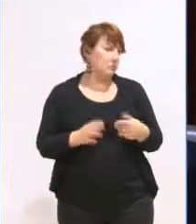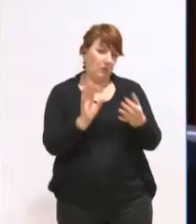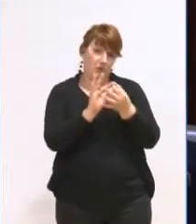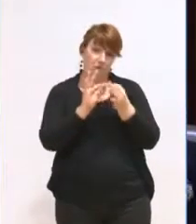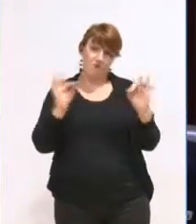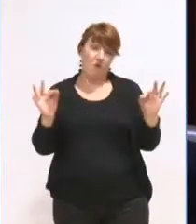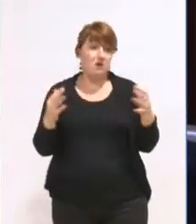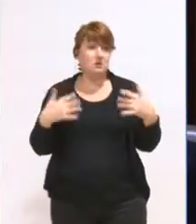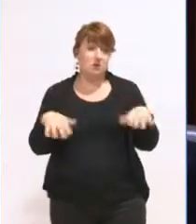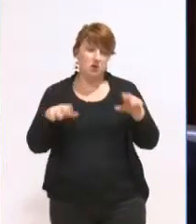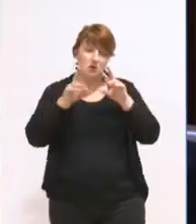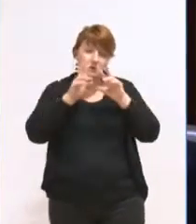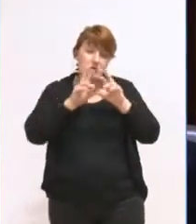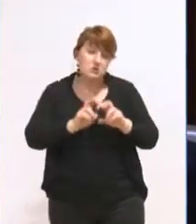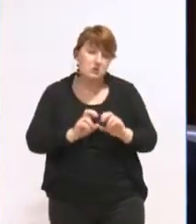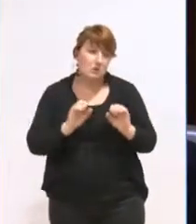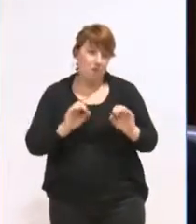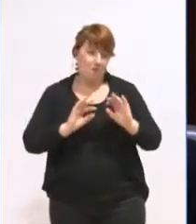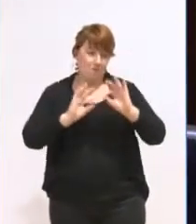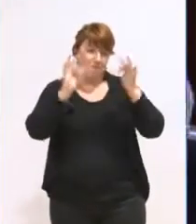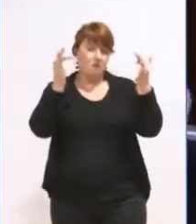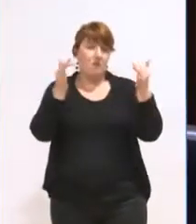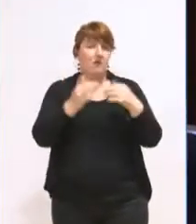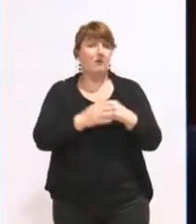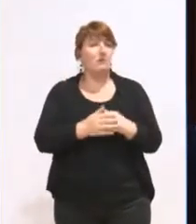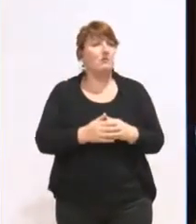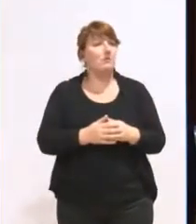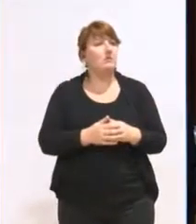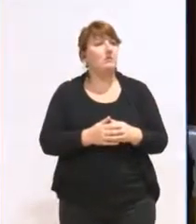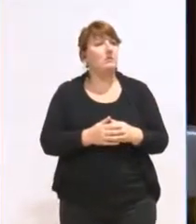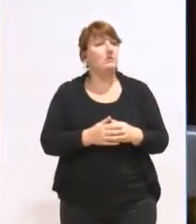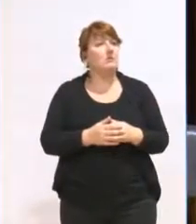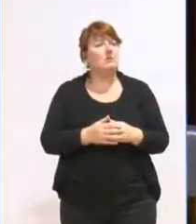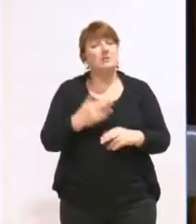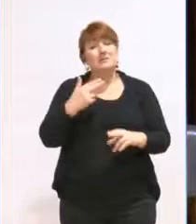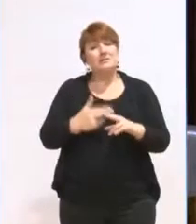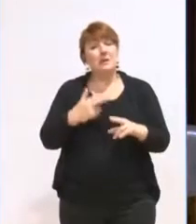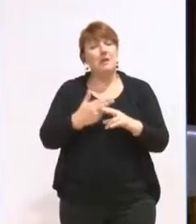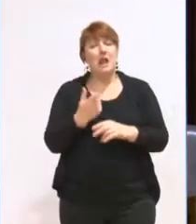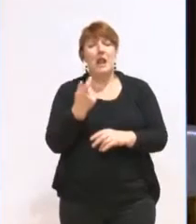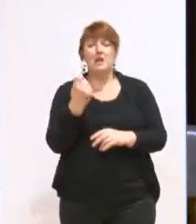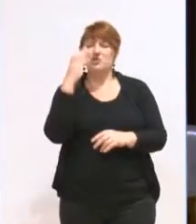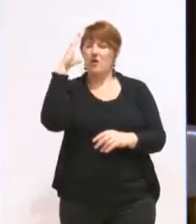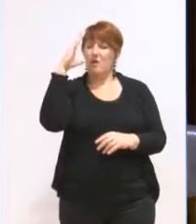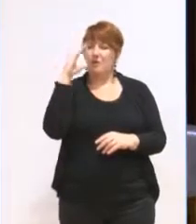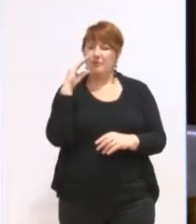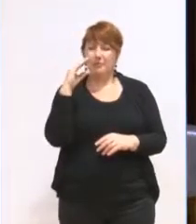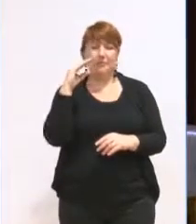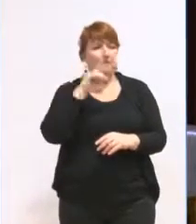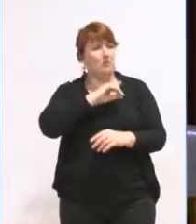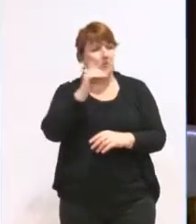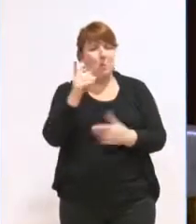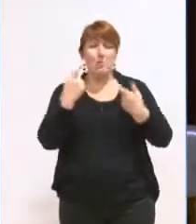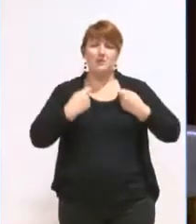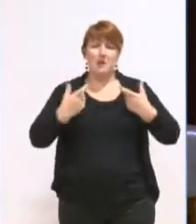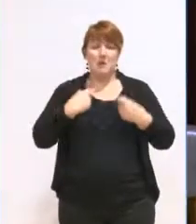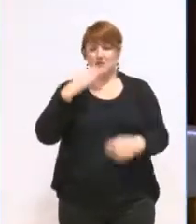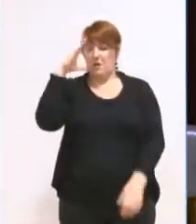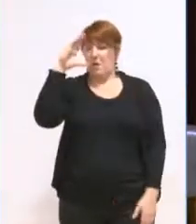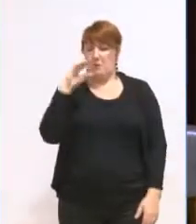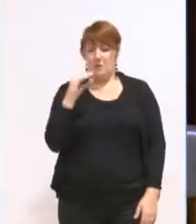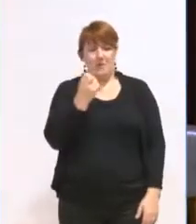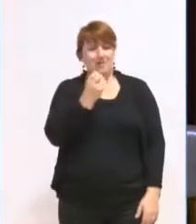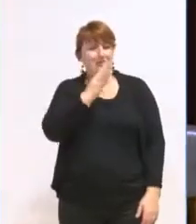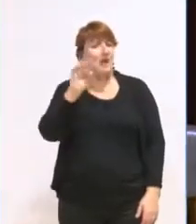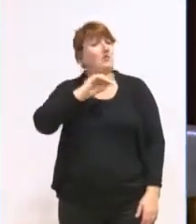phrase-là. Contrairement à ce que vous entendez parfois, il ne s'agit pas de baisse de dotation, ni même de baisse nette de dépenses, mais d'une